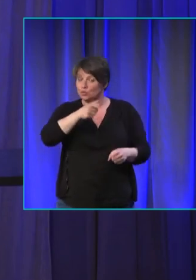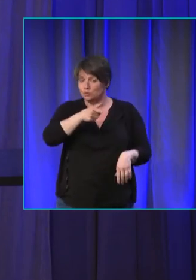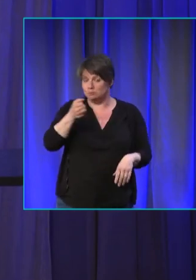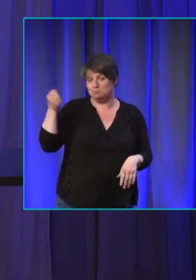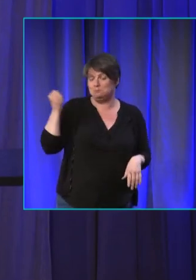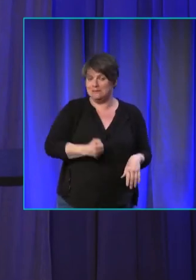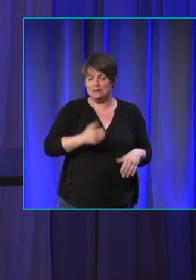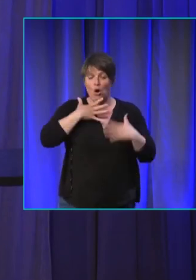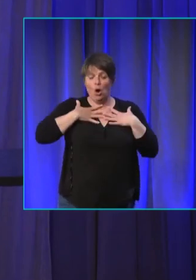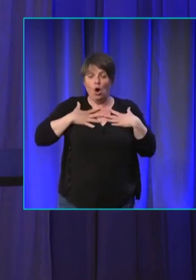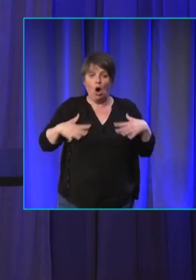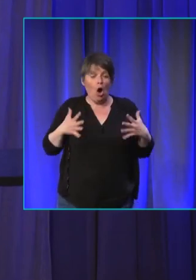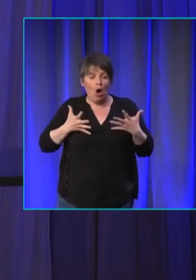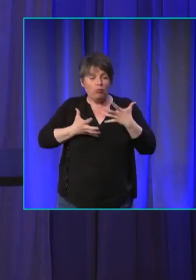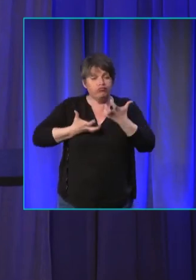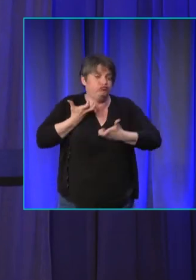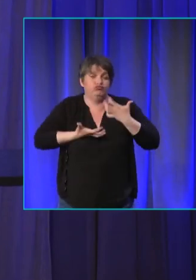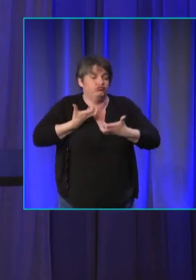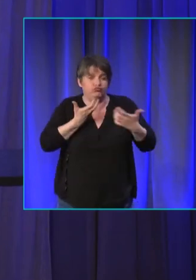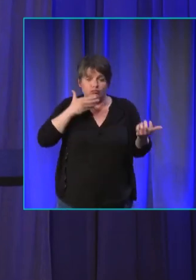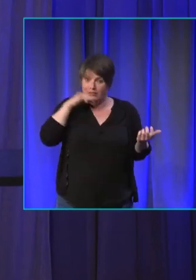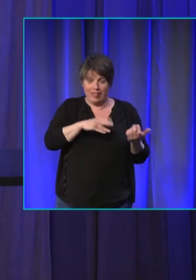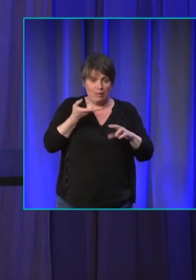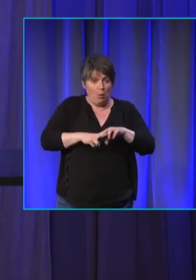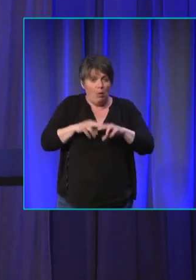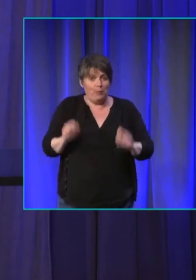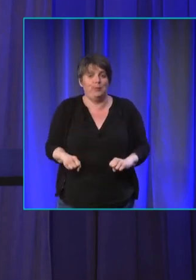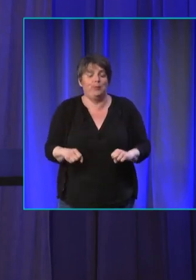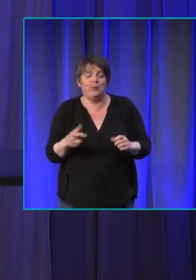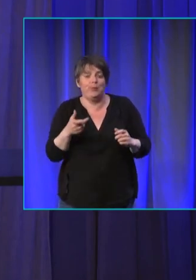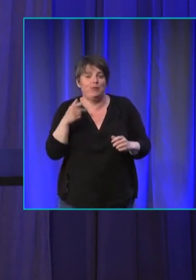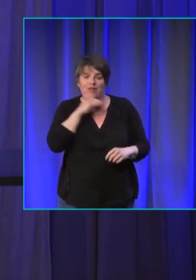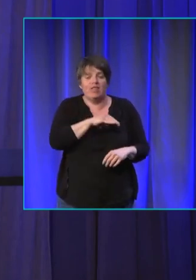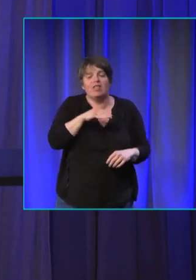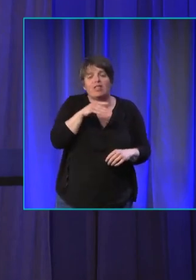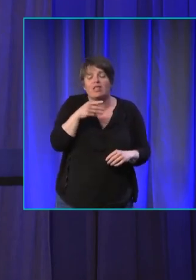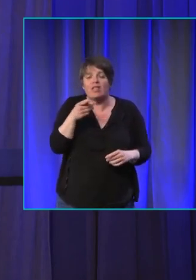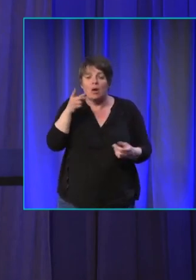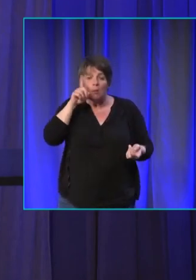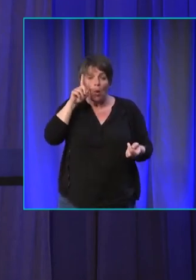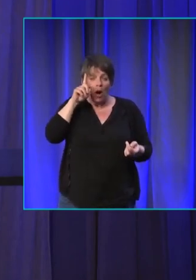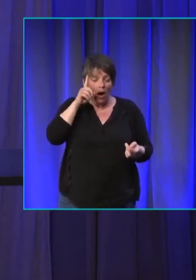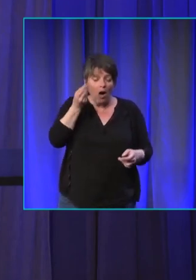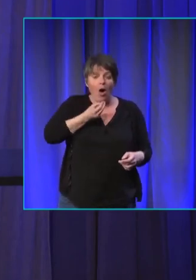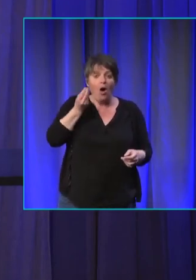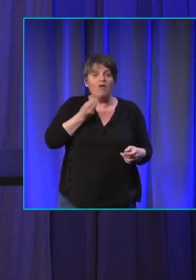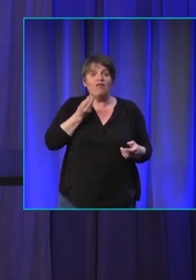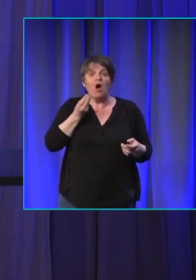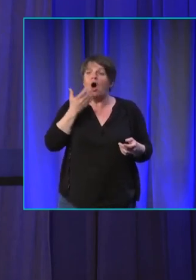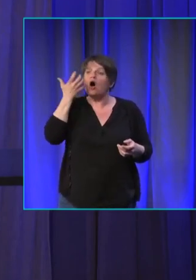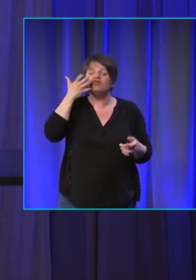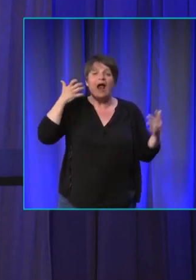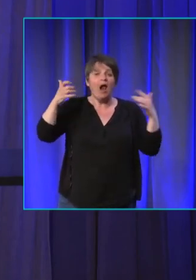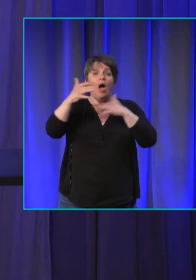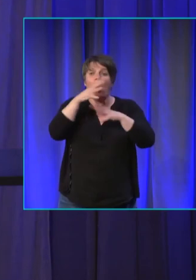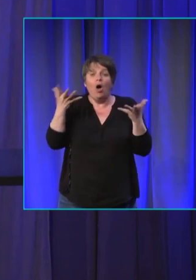encore une fois, c'est vraiment, ça peut être une mort très très rapide. Voilà, parce que l'enfant va absorber beaucoup plus la chaleur ou il